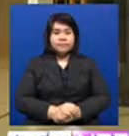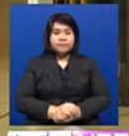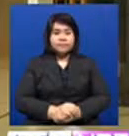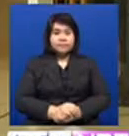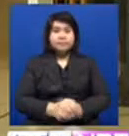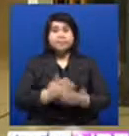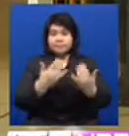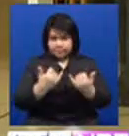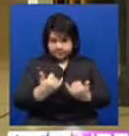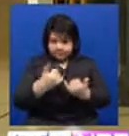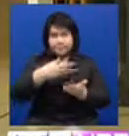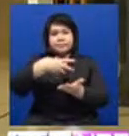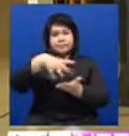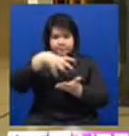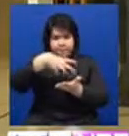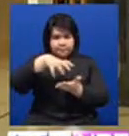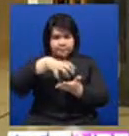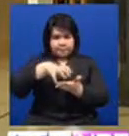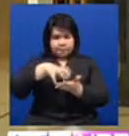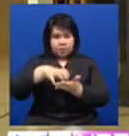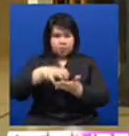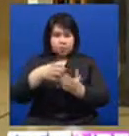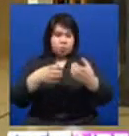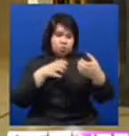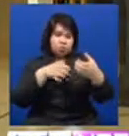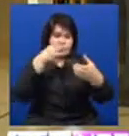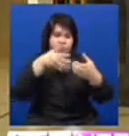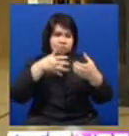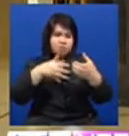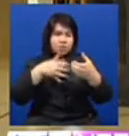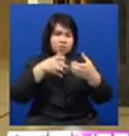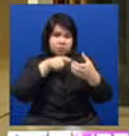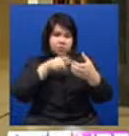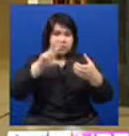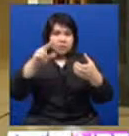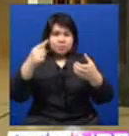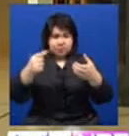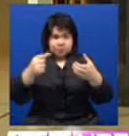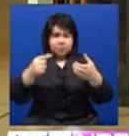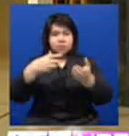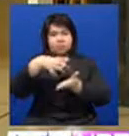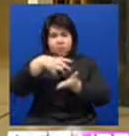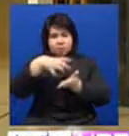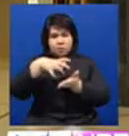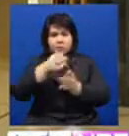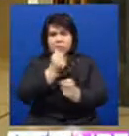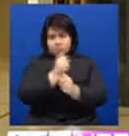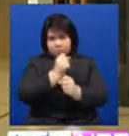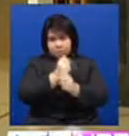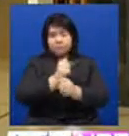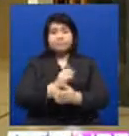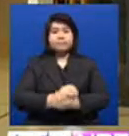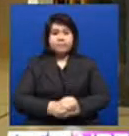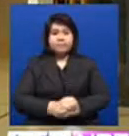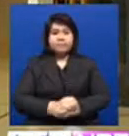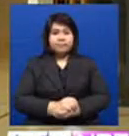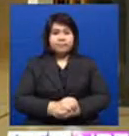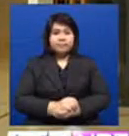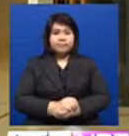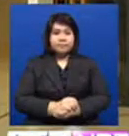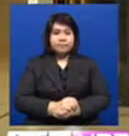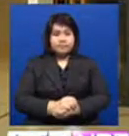ทั้งหมดคือการรายงานสดผ่านระบบ 3G การคืบหน้าการทำงานของคณะกรรมการยกร่างรัฐธรรมนูญ